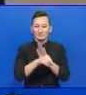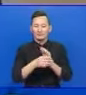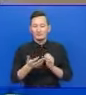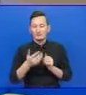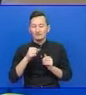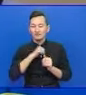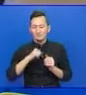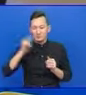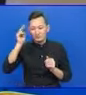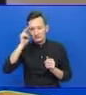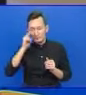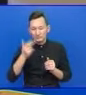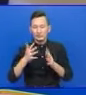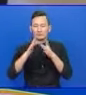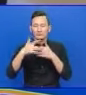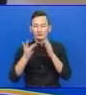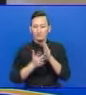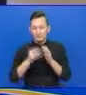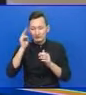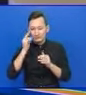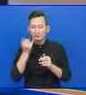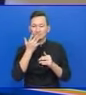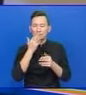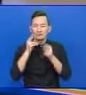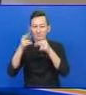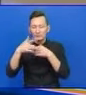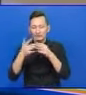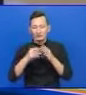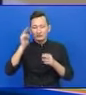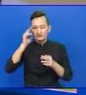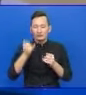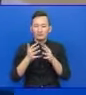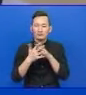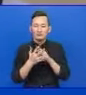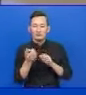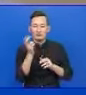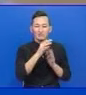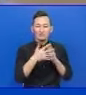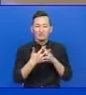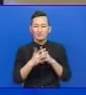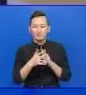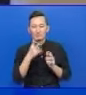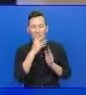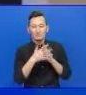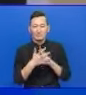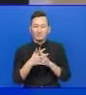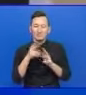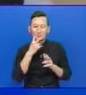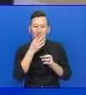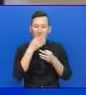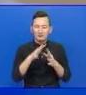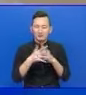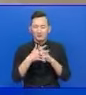өте оқымысты, қалада оқыған, шетелге оқуын жалғастыруға ауылды былайша айтқан кезде ауылдың дәстүрін онша